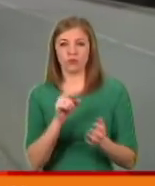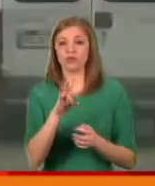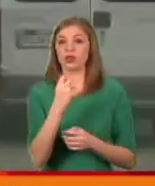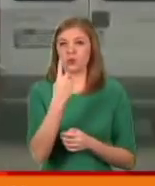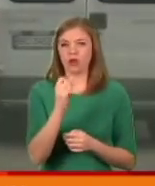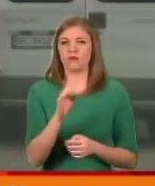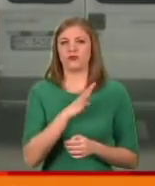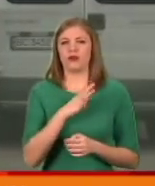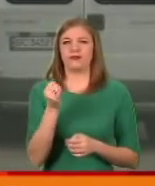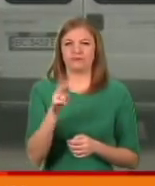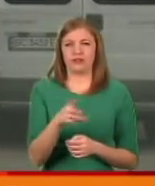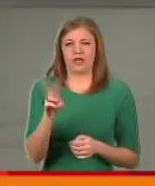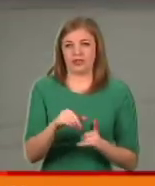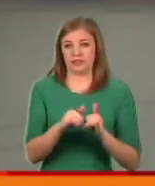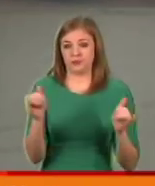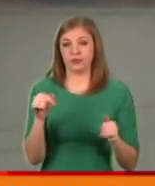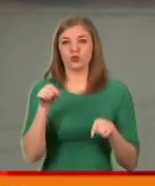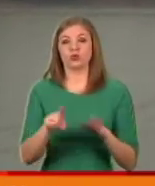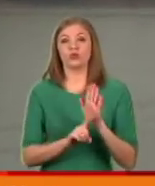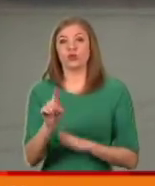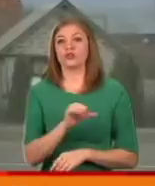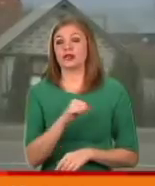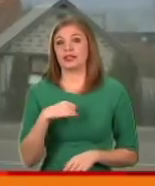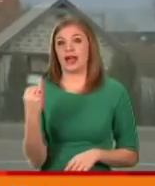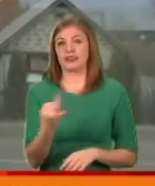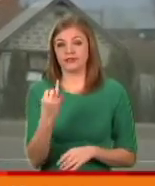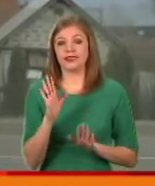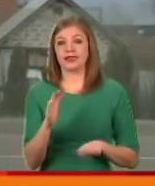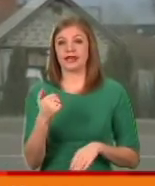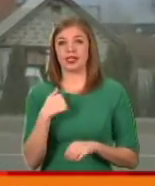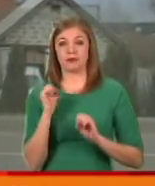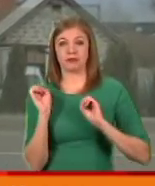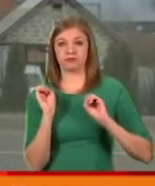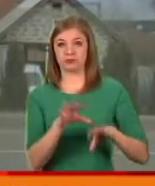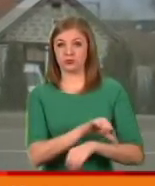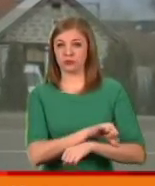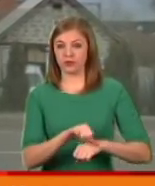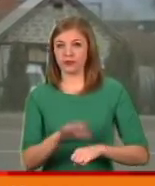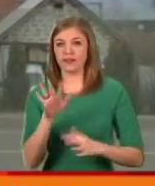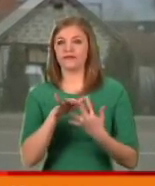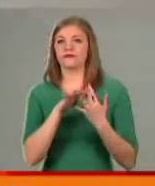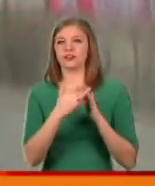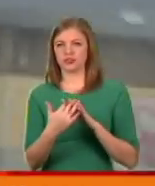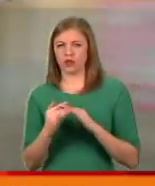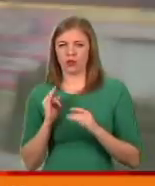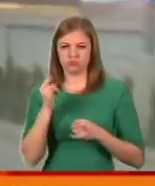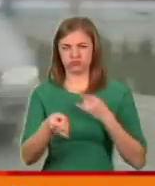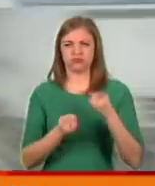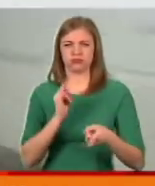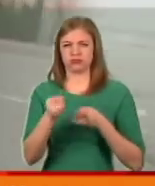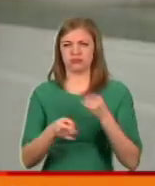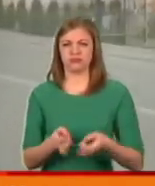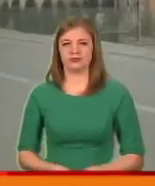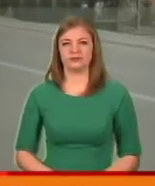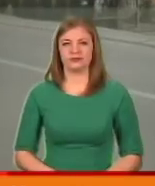по одному. І тут починається найцікавіше. Щойно ми покинули пункт пропуску, у село в'їжджає... Я